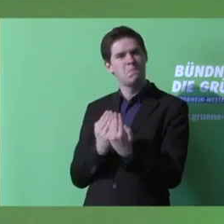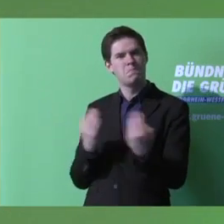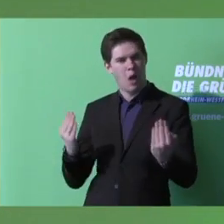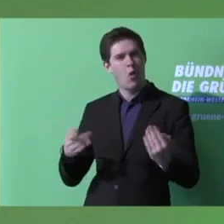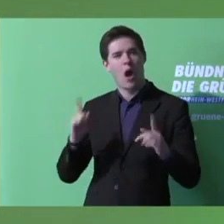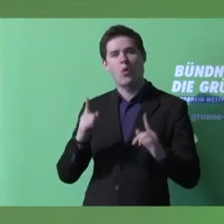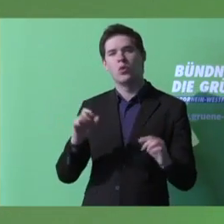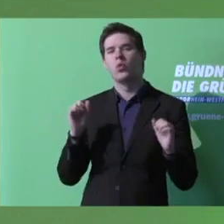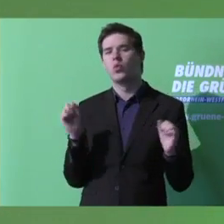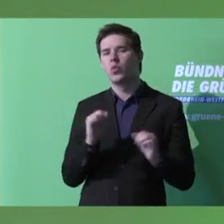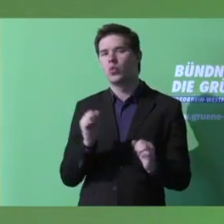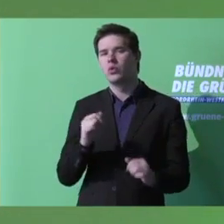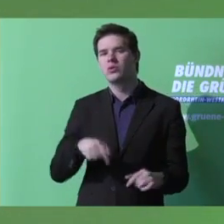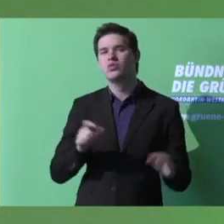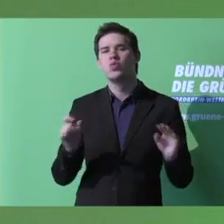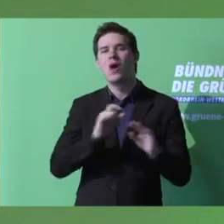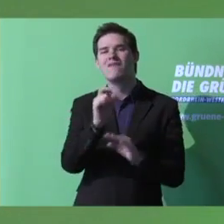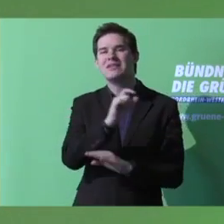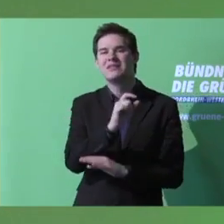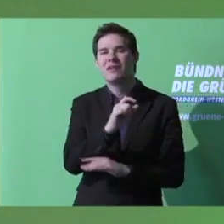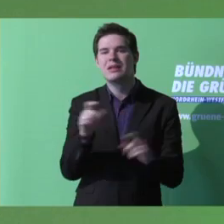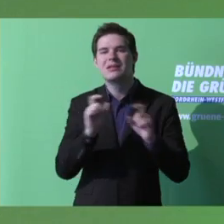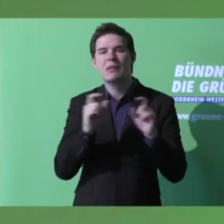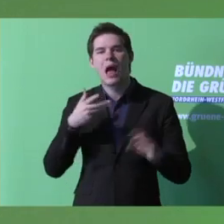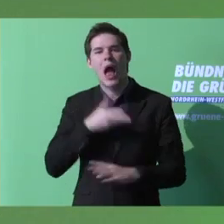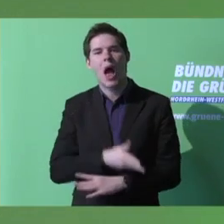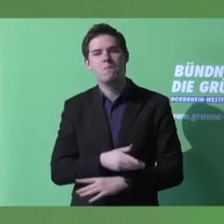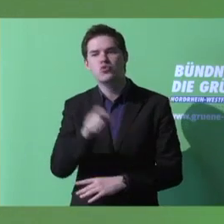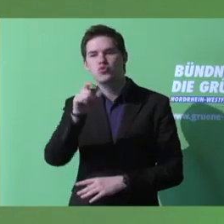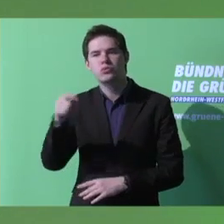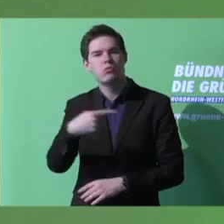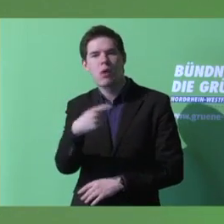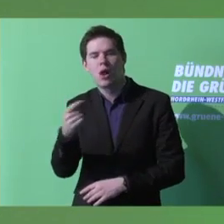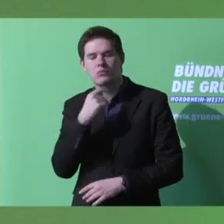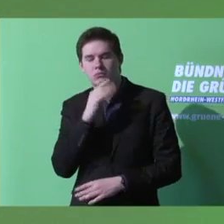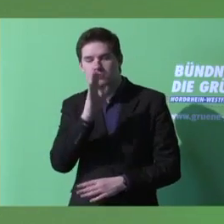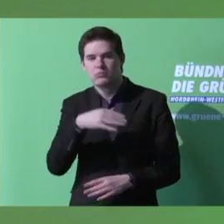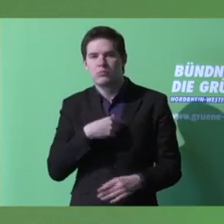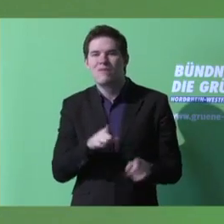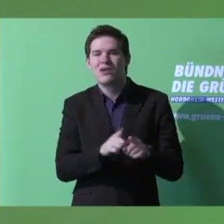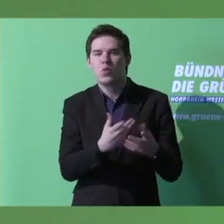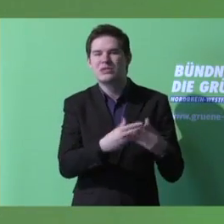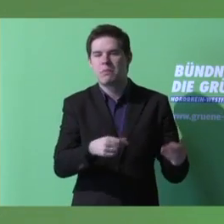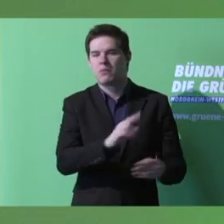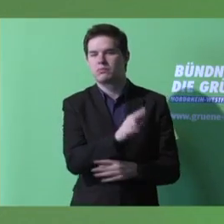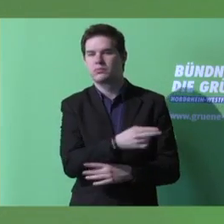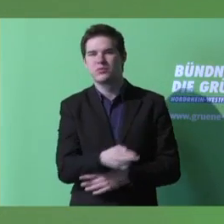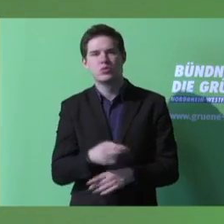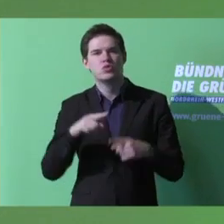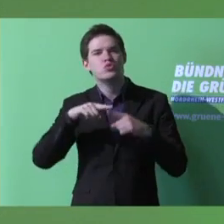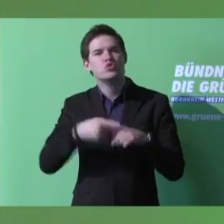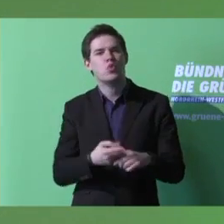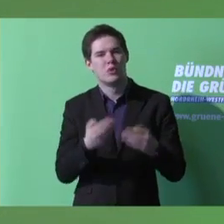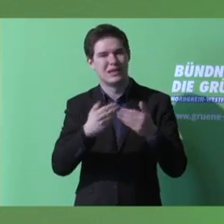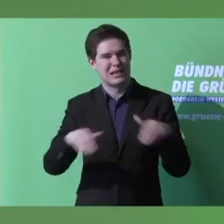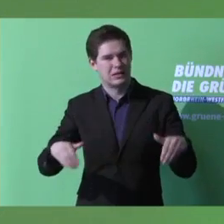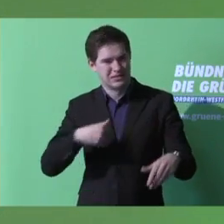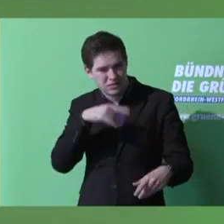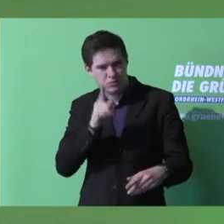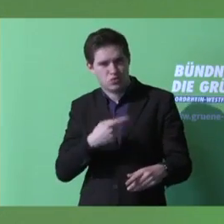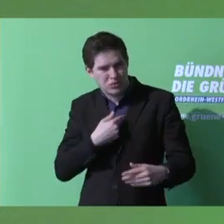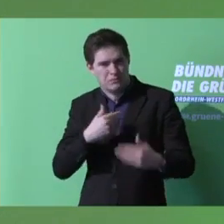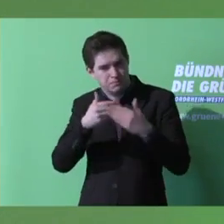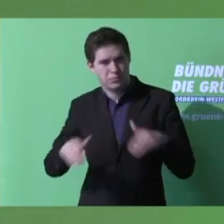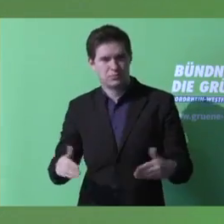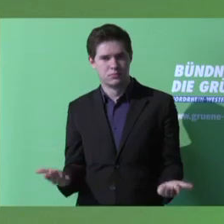in Nordrhein-Westfalen die Mammutaufgabe, eine Schuldenbremse in 2020 zu erreichen, nur werden bewältigen